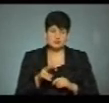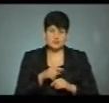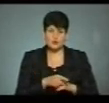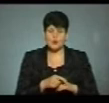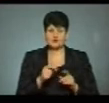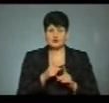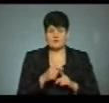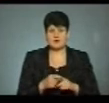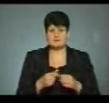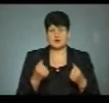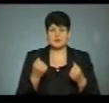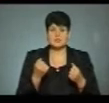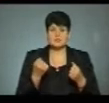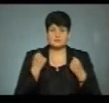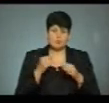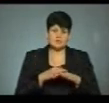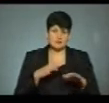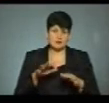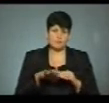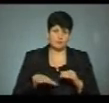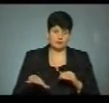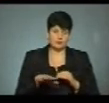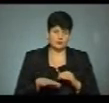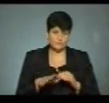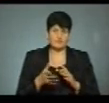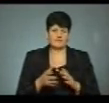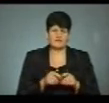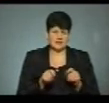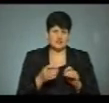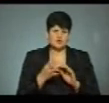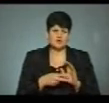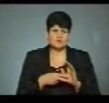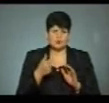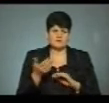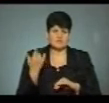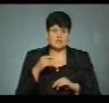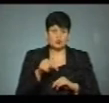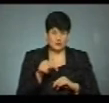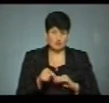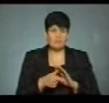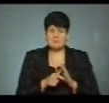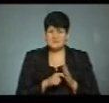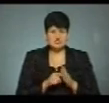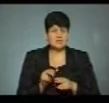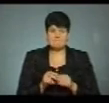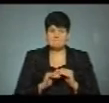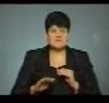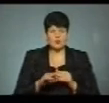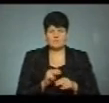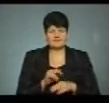спортзал площею 630 метрів квадратних відкрили 47 років тому. Відтоді підлогу в приміщенні не